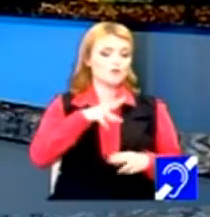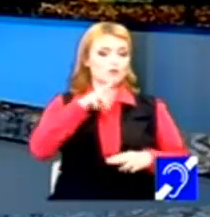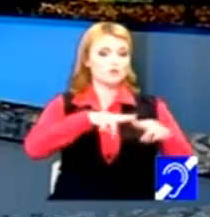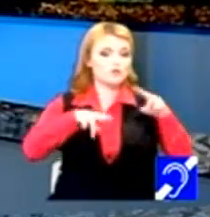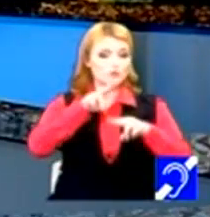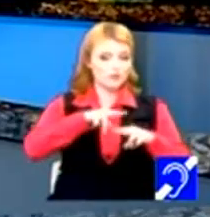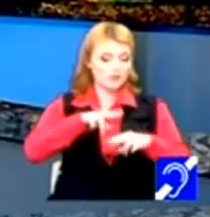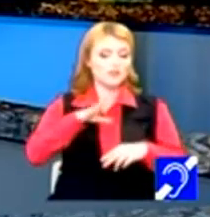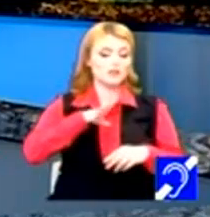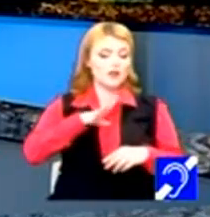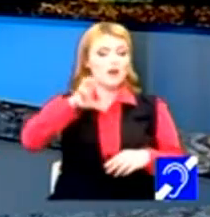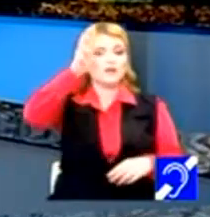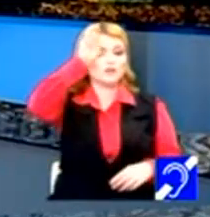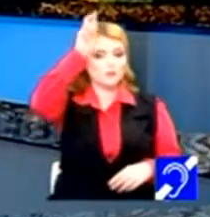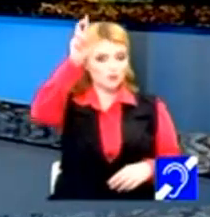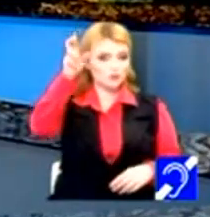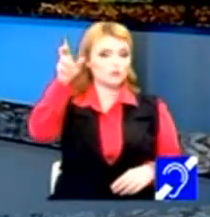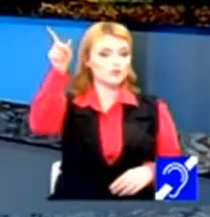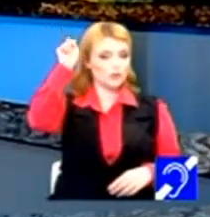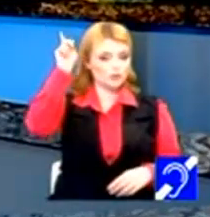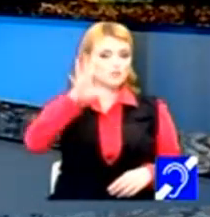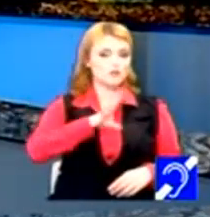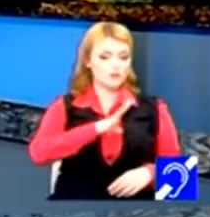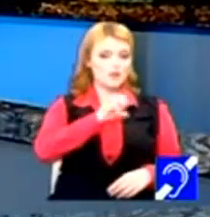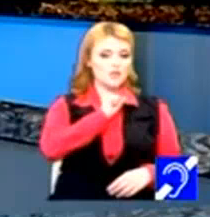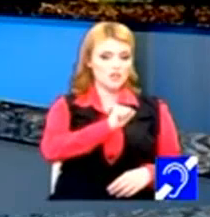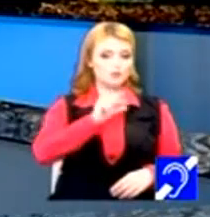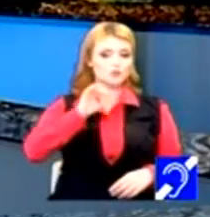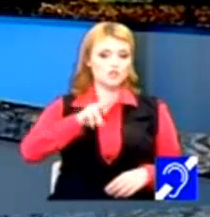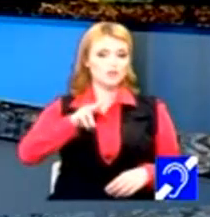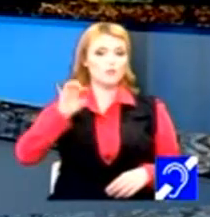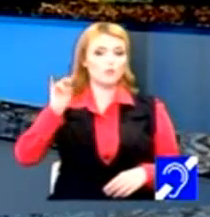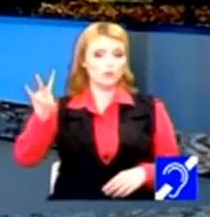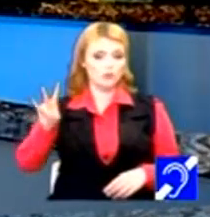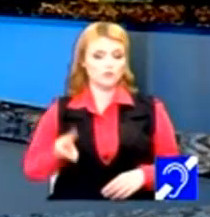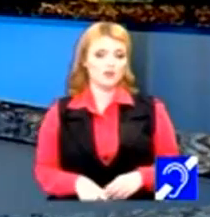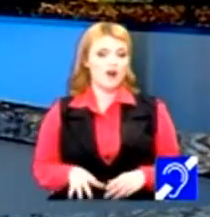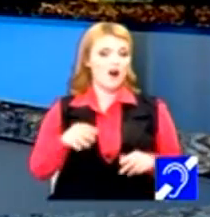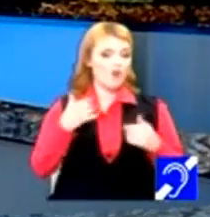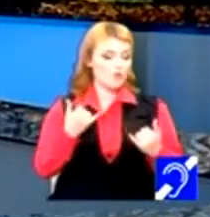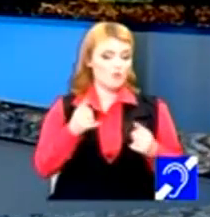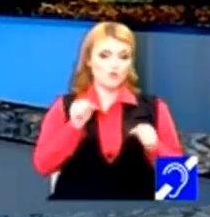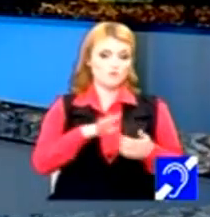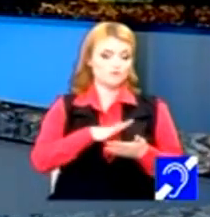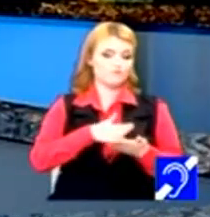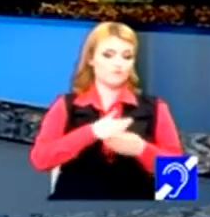la inițiativa domnitorului Alexandru cel Bun. Acum însă lăcașul de cult e pe cale să se